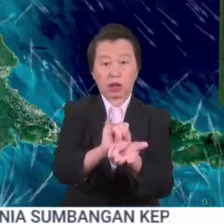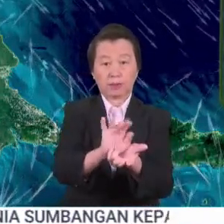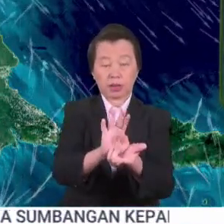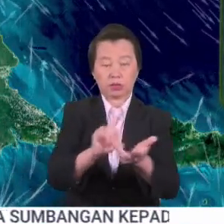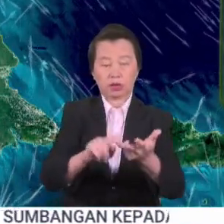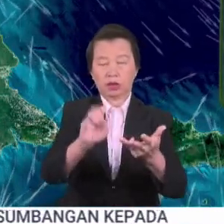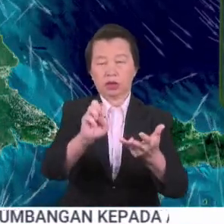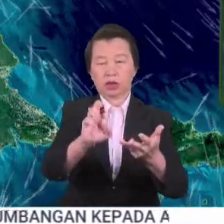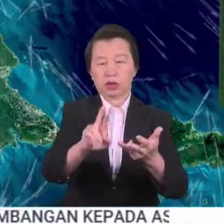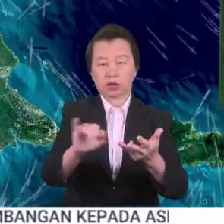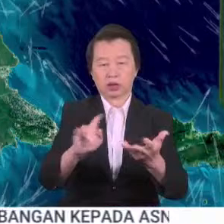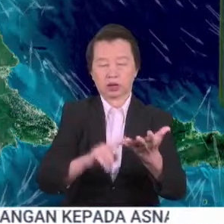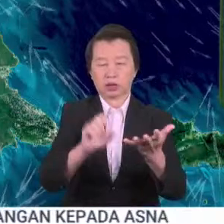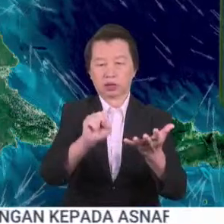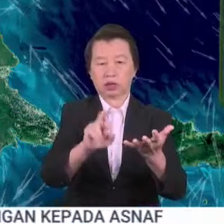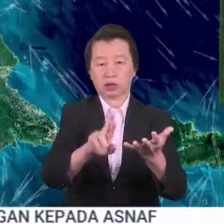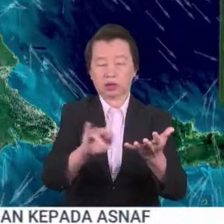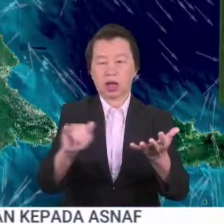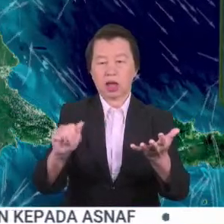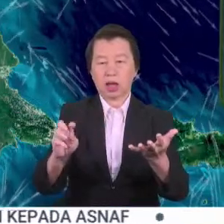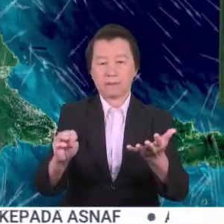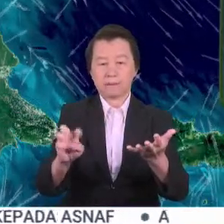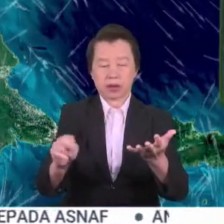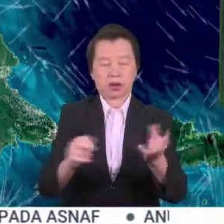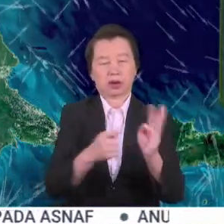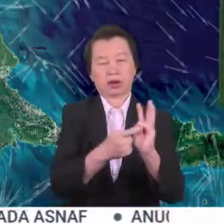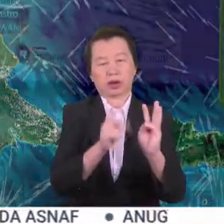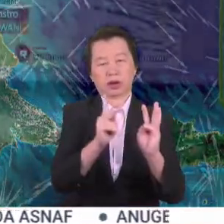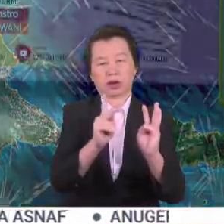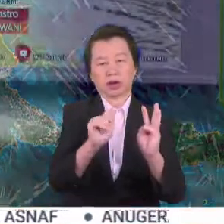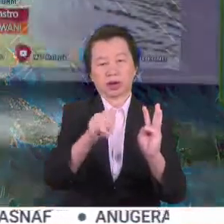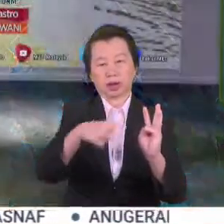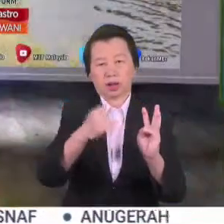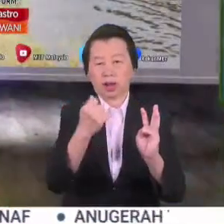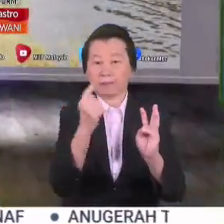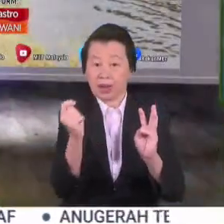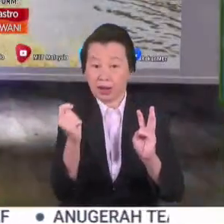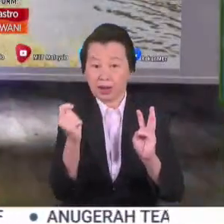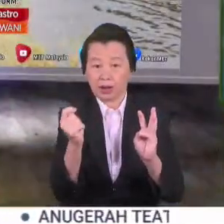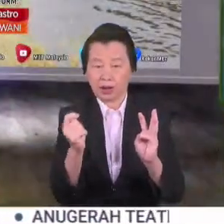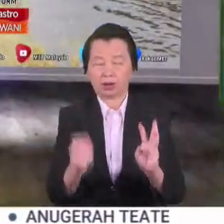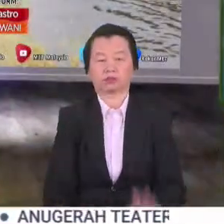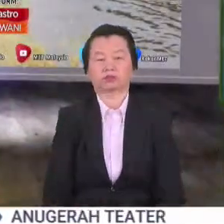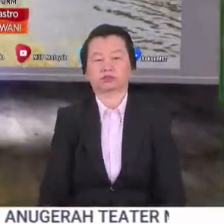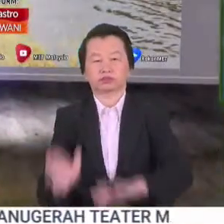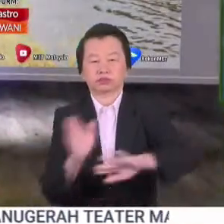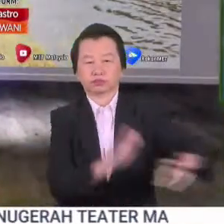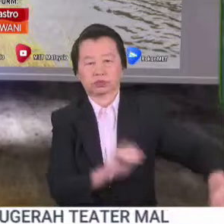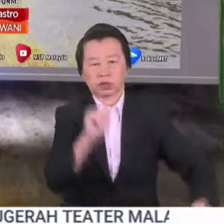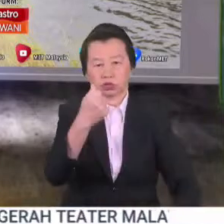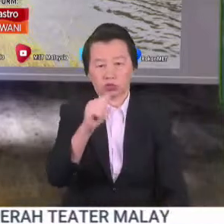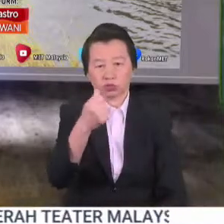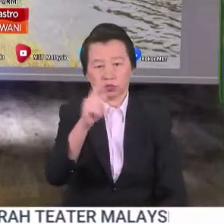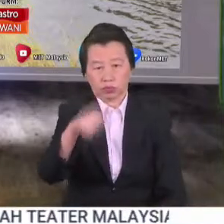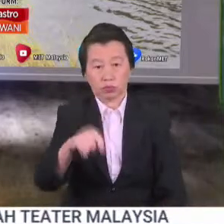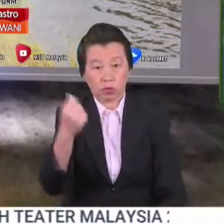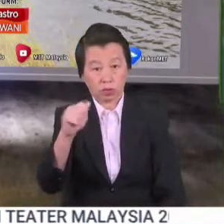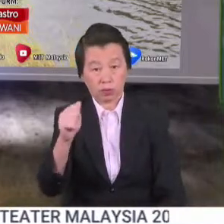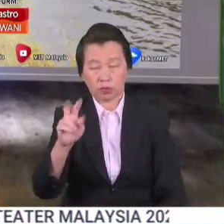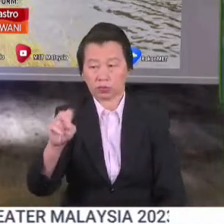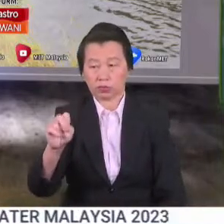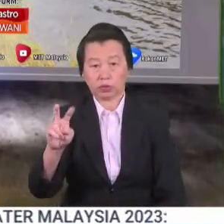sarike seri aman dan juga di bahagian kapit baik pada 10 Oktober 2023 nanti sesuatu yang